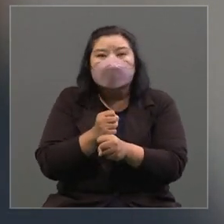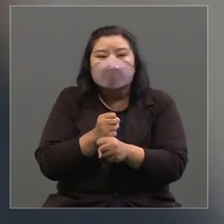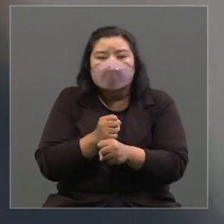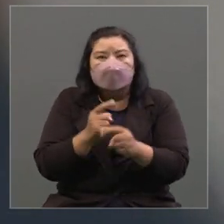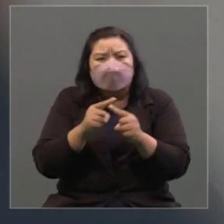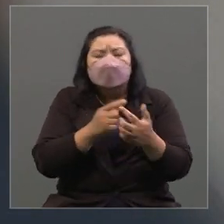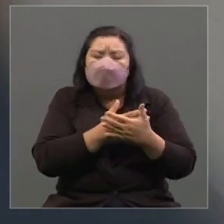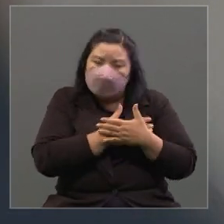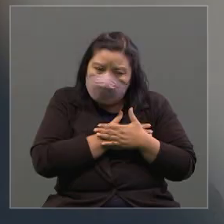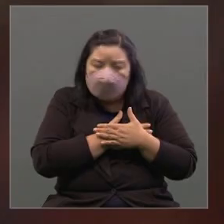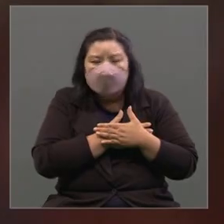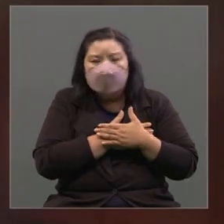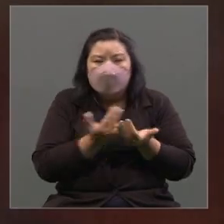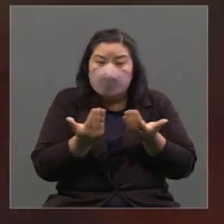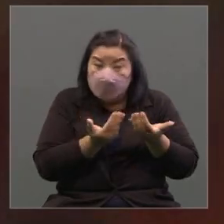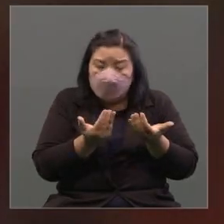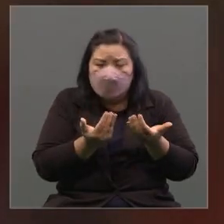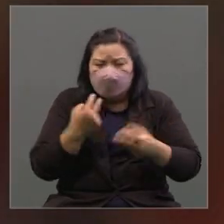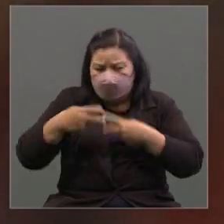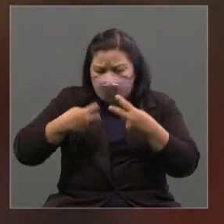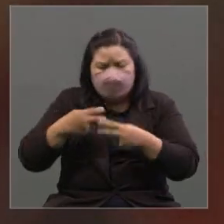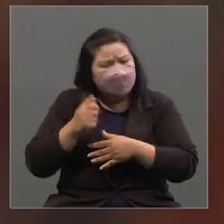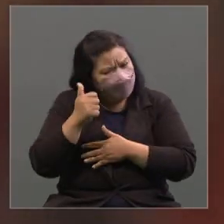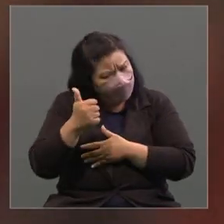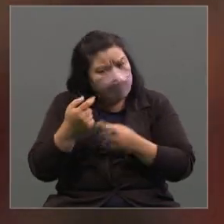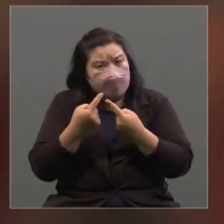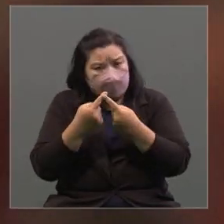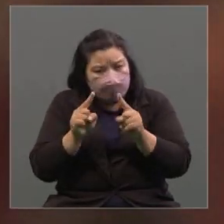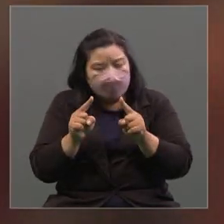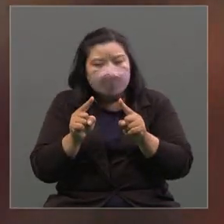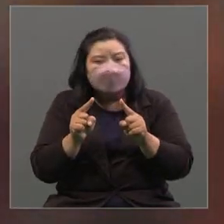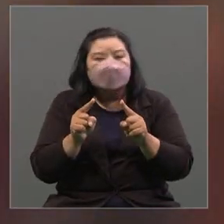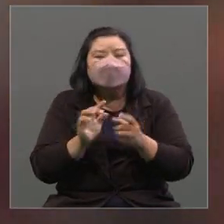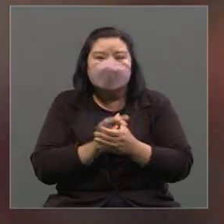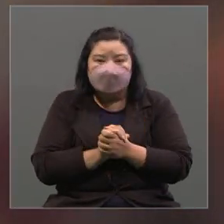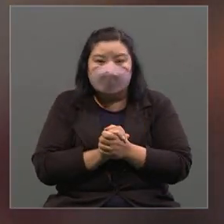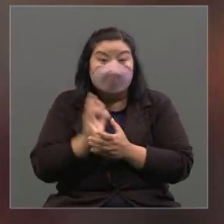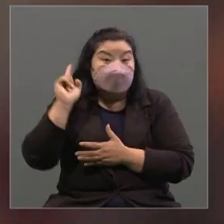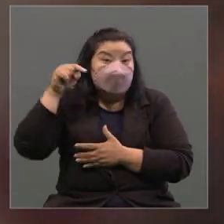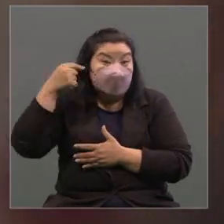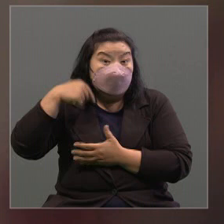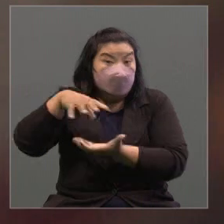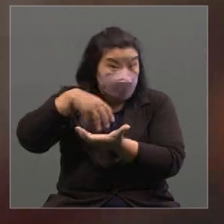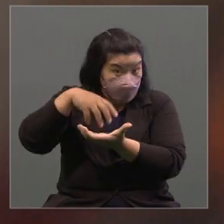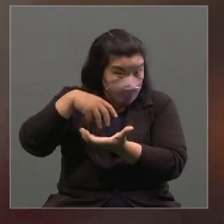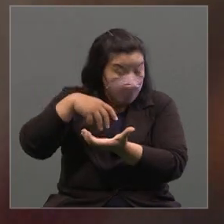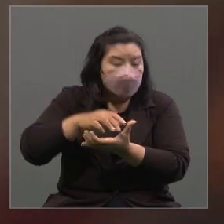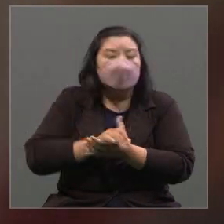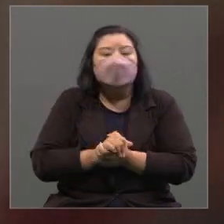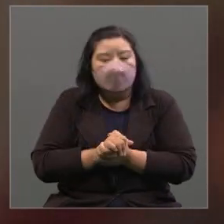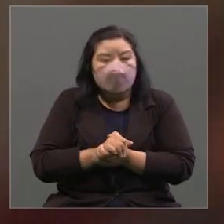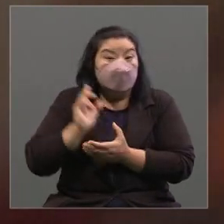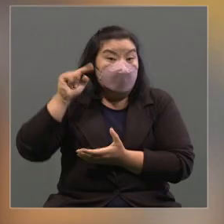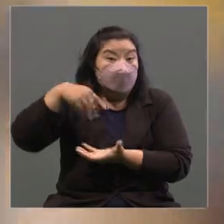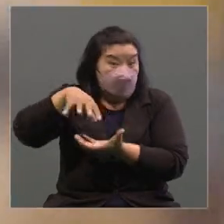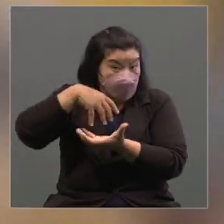ยังรักแล้วก็ช่วยเลี้ยงดูลูกติดของตัวเองเป็นอย่างดีด้วยแต่อันนี้คือทำให้สัมภาษณ์ของลูกสะใภ้นะนางสาวละ